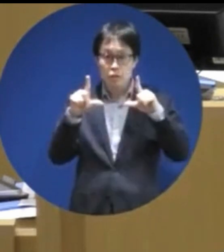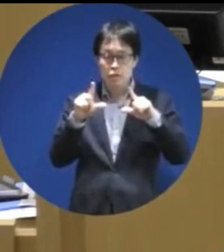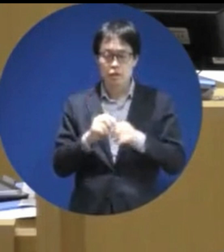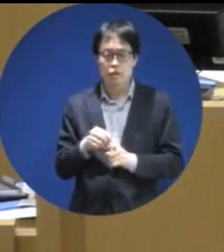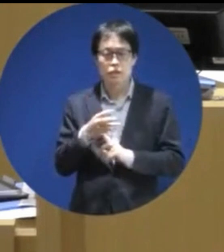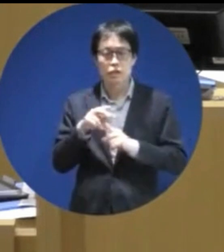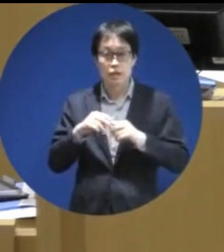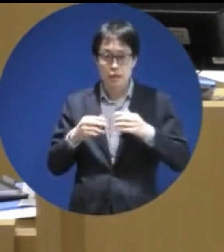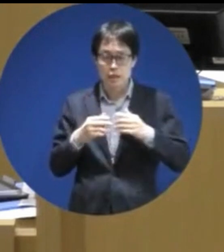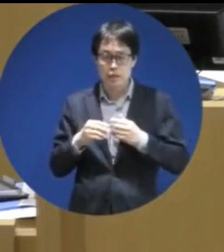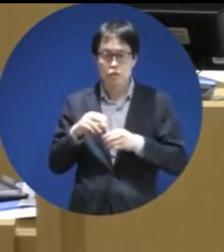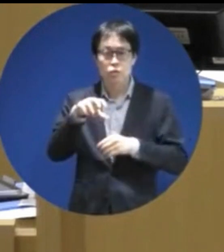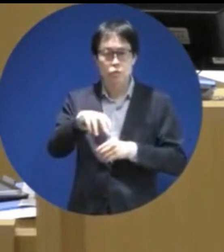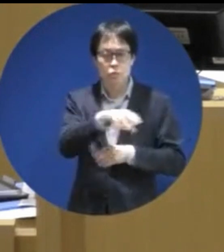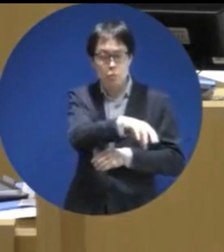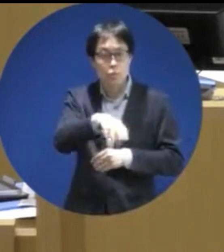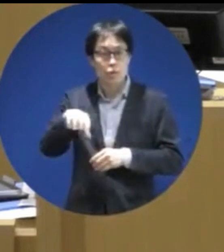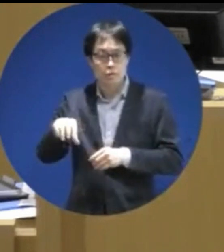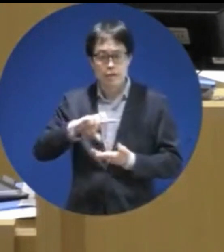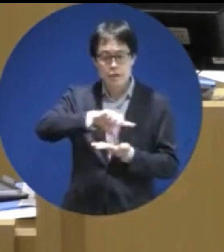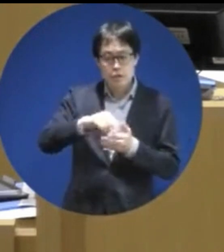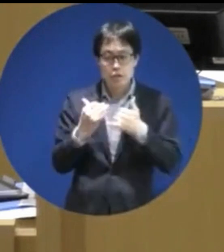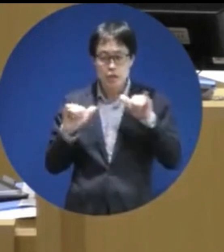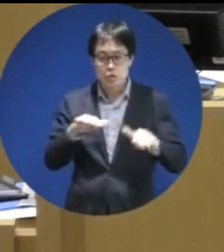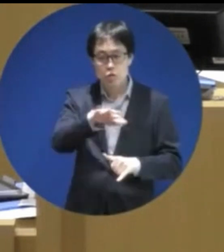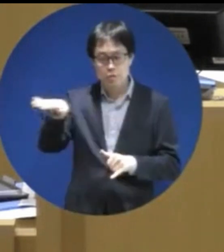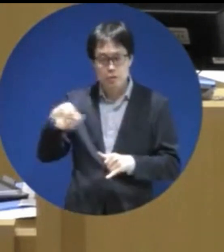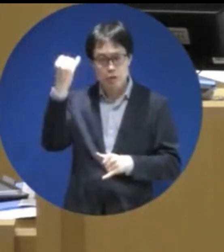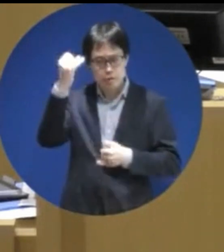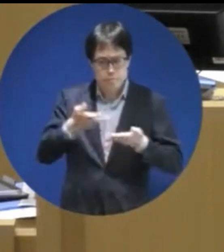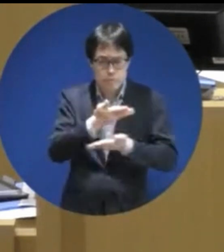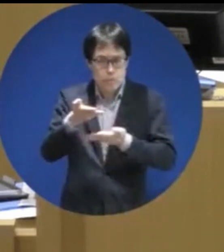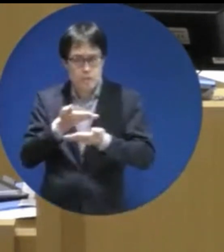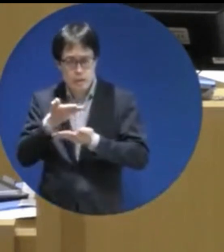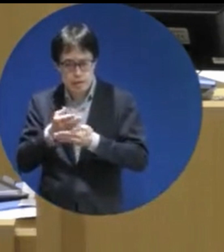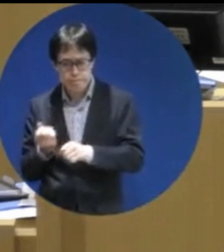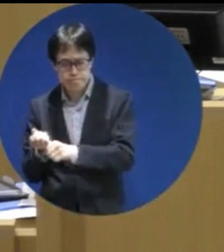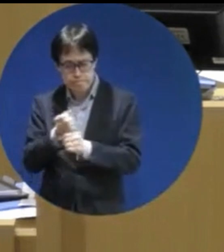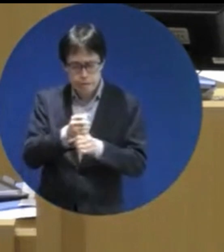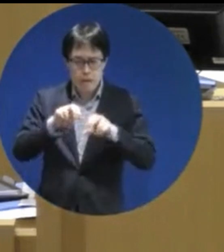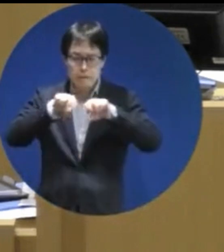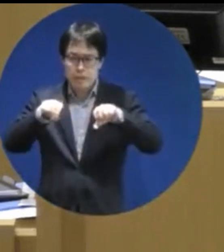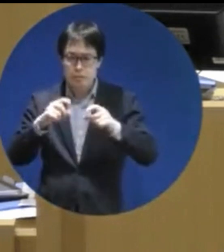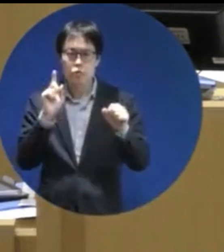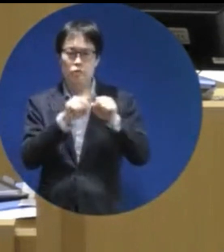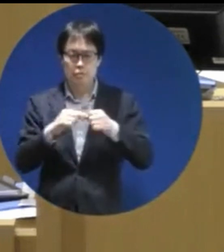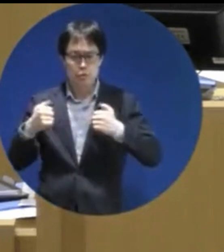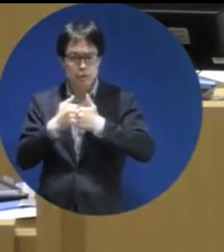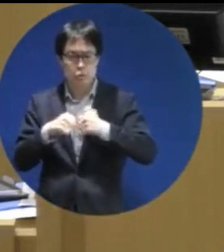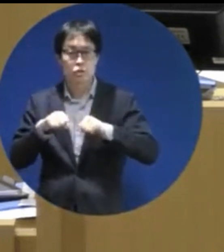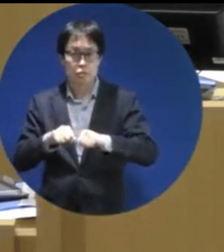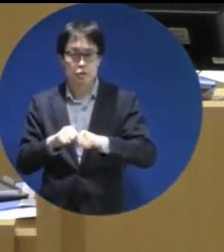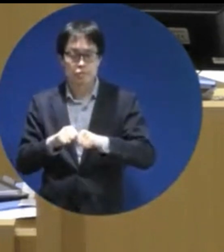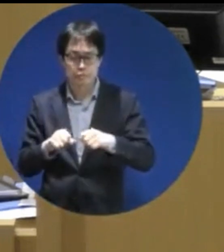笹畑会議や出張座談会などにおいて、地域の方々と意見交換を重ねながら、再整備に向けた検討を進めています。直近